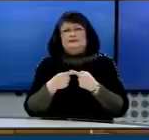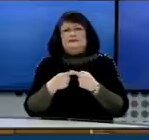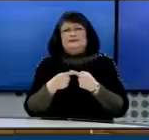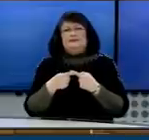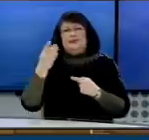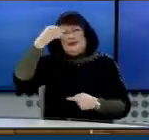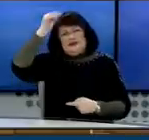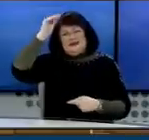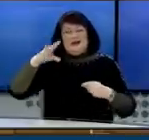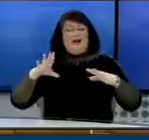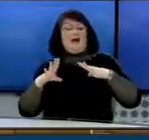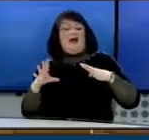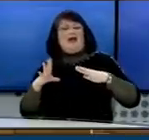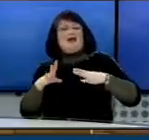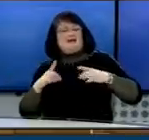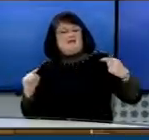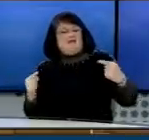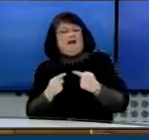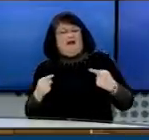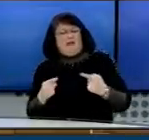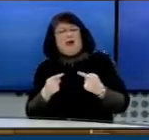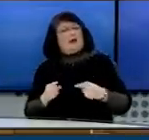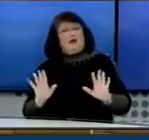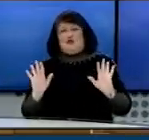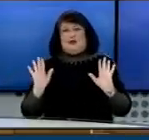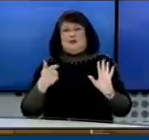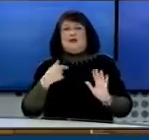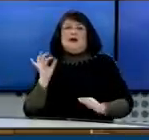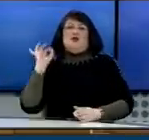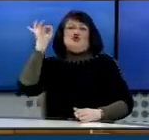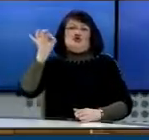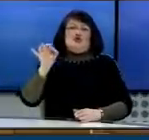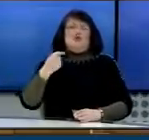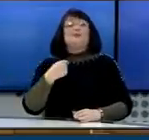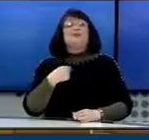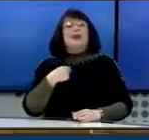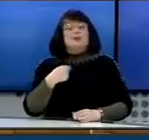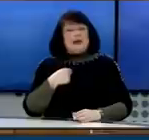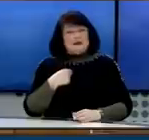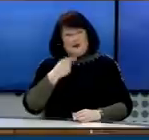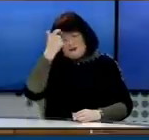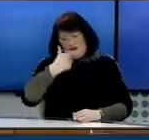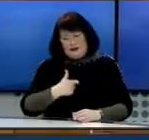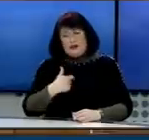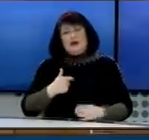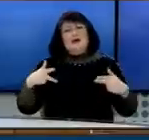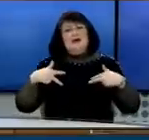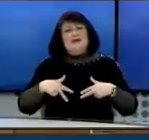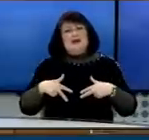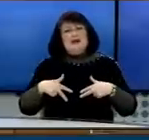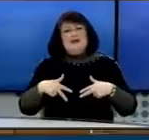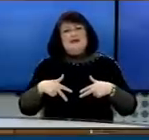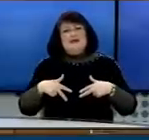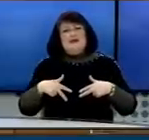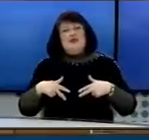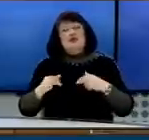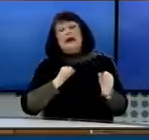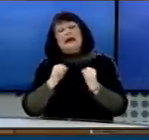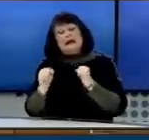ο αρχηγός του ΣΥΡΙΖΑ. Για μένα και για την κυβέρνησή μας, κάθε